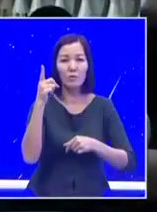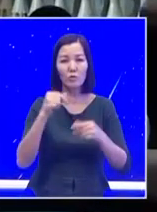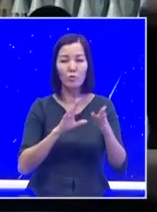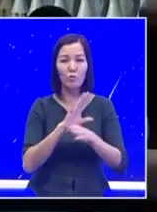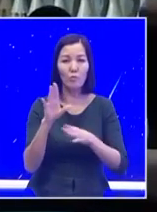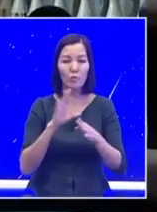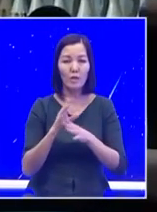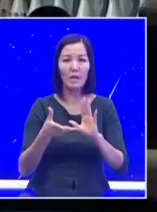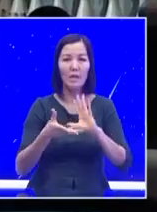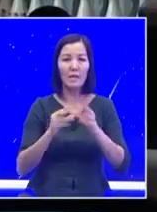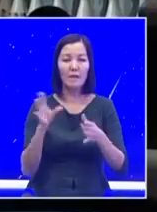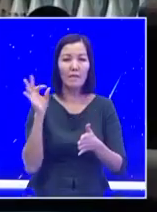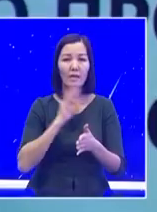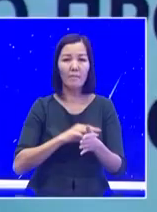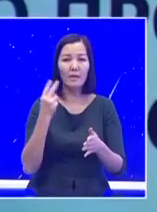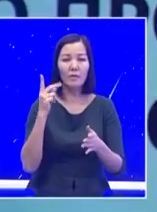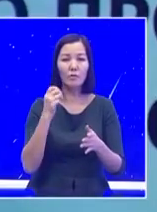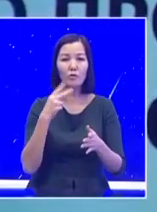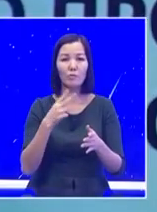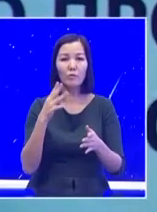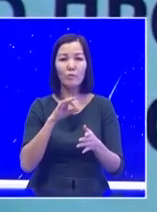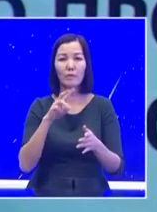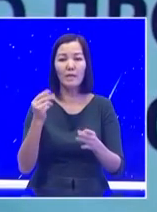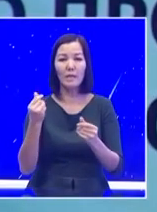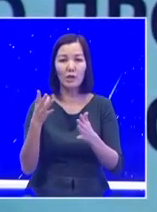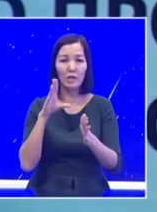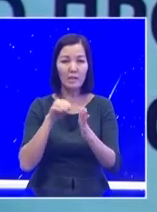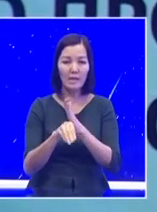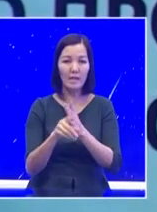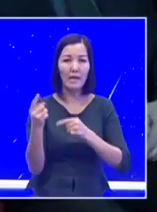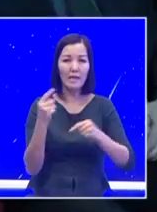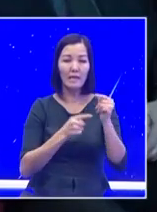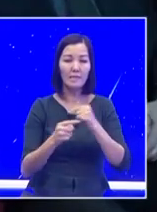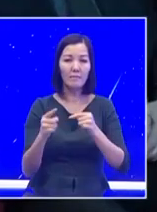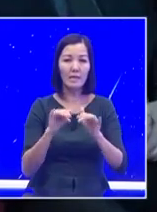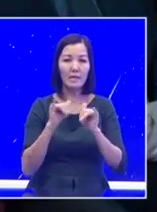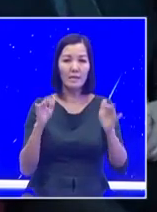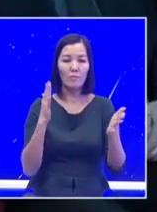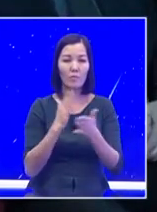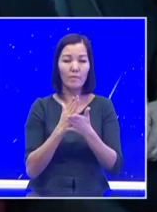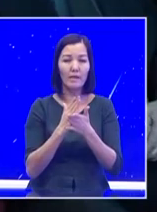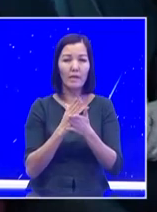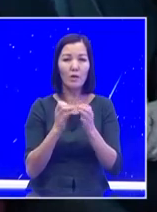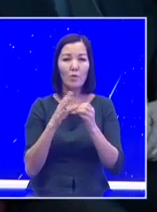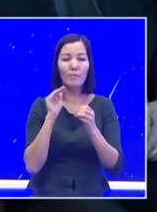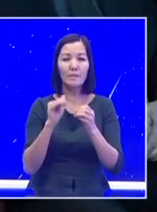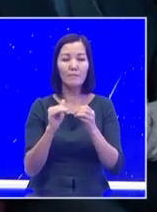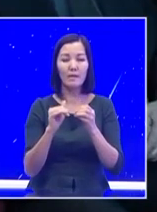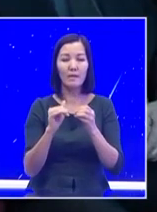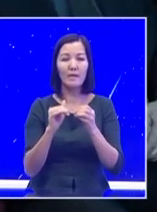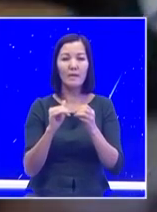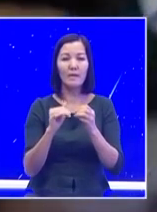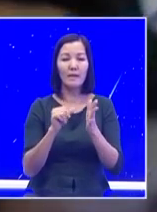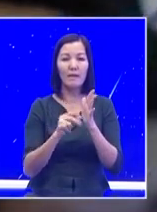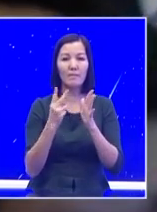өндірілді. Негізгі капиталға 124 миллиард теңге инвестиция тартылған. Кәсіпкерліктің де көкжиегі кеңейген, 15 мыңға жуықтаған.